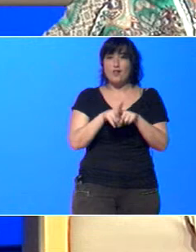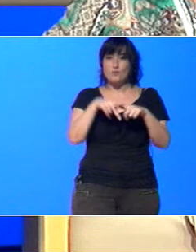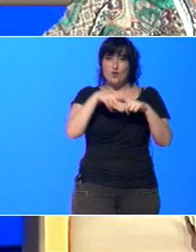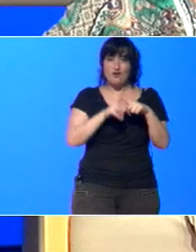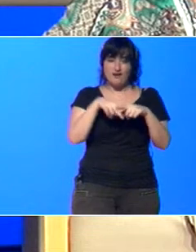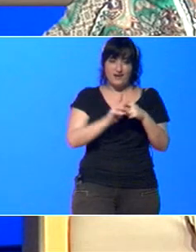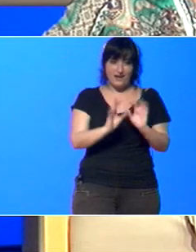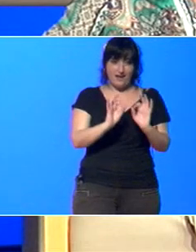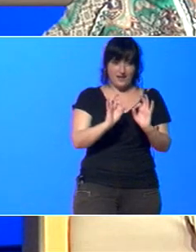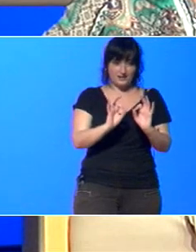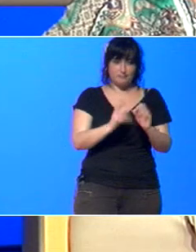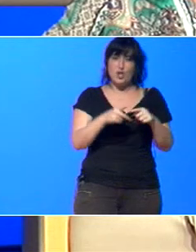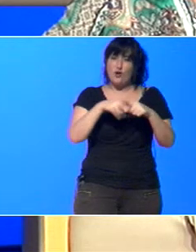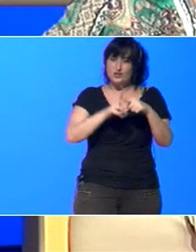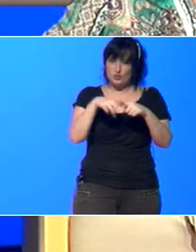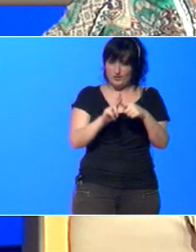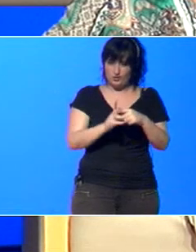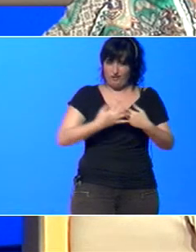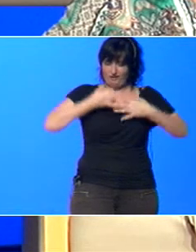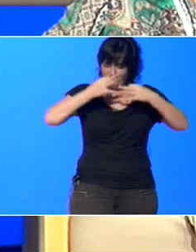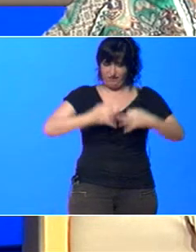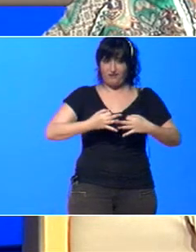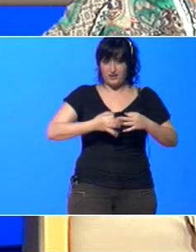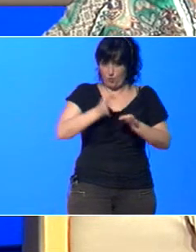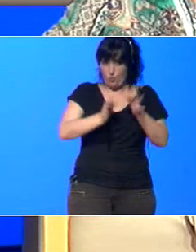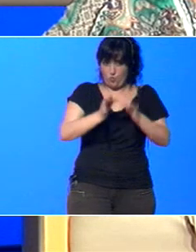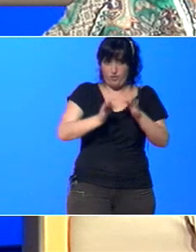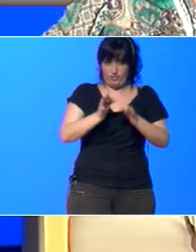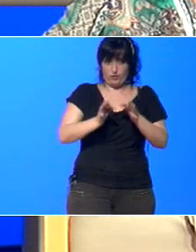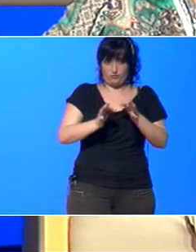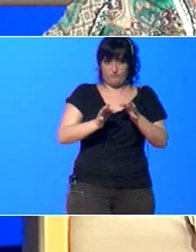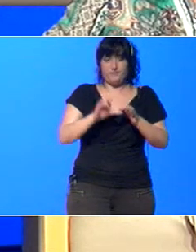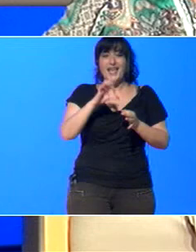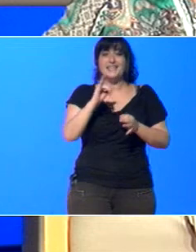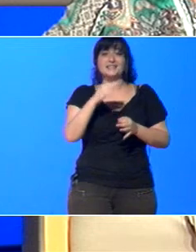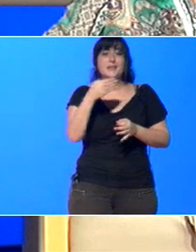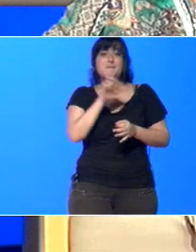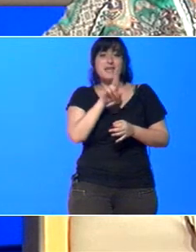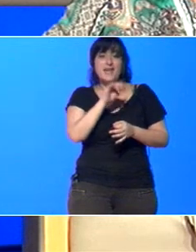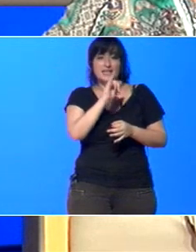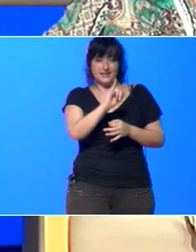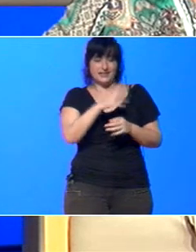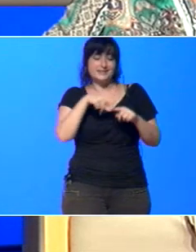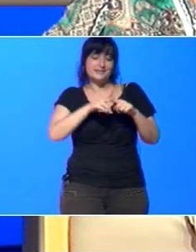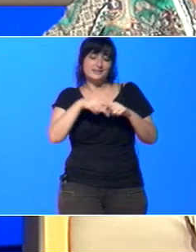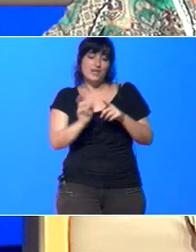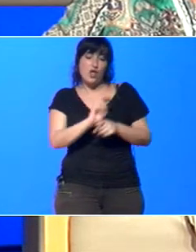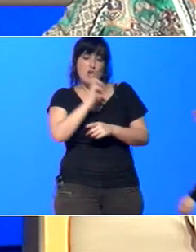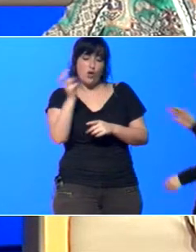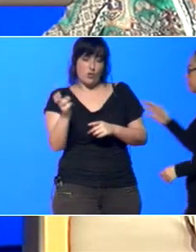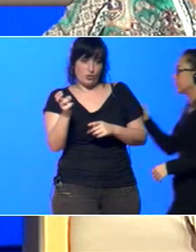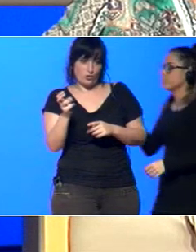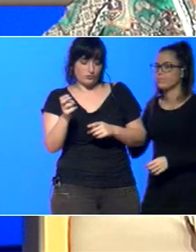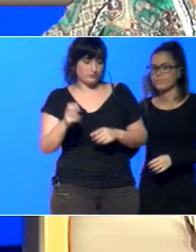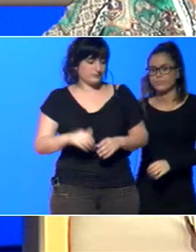da, eta instrumento binkulante bat. Eziberri bera eredua beste instrumento bat, beste tresna bat izan behar da, eta